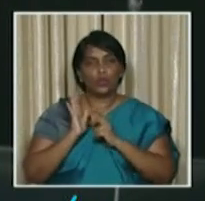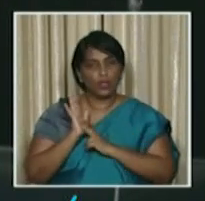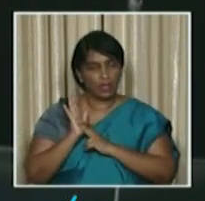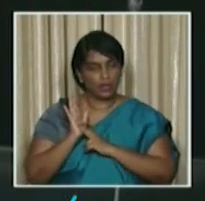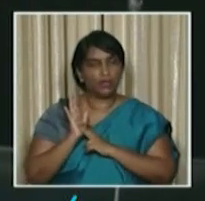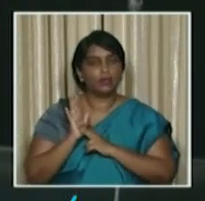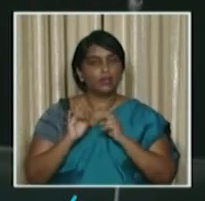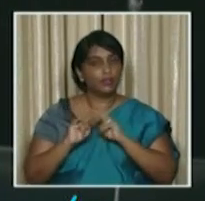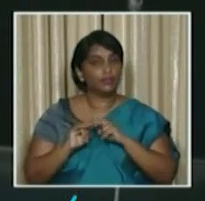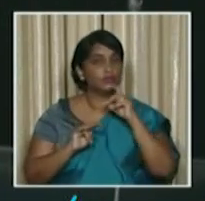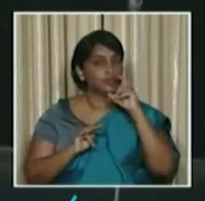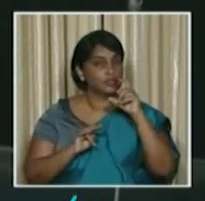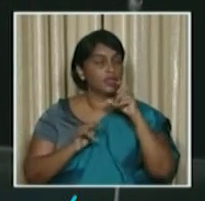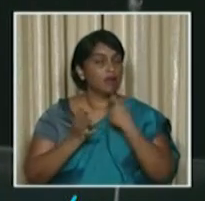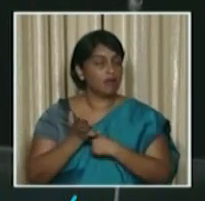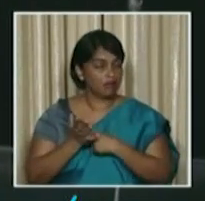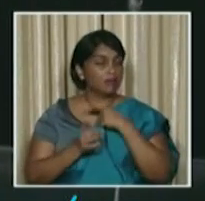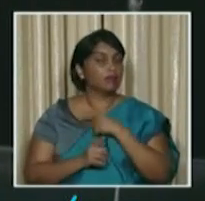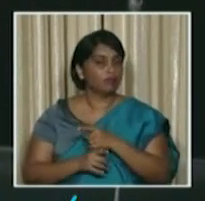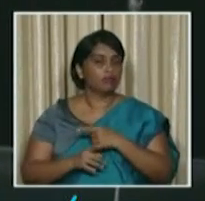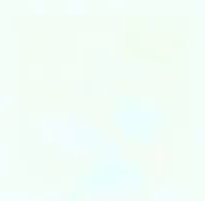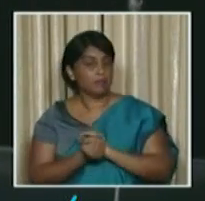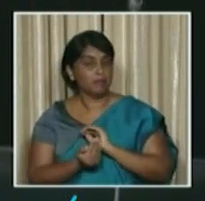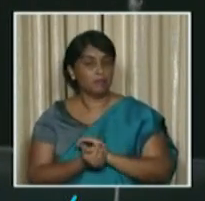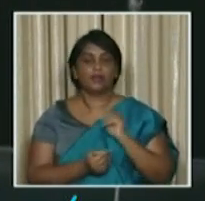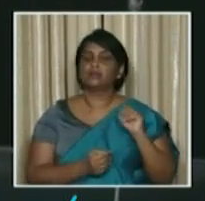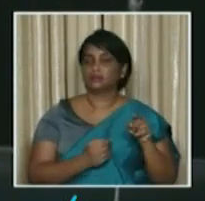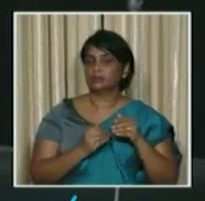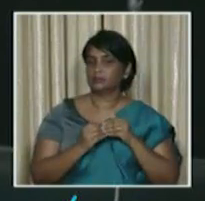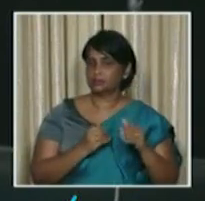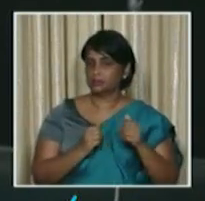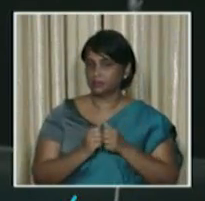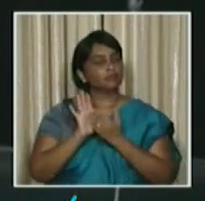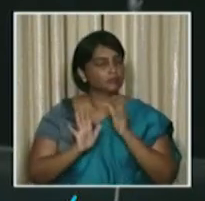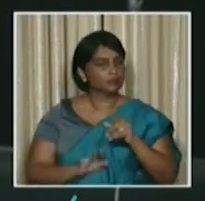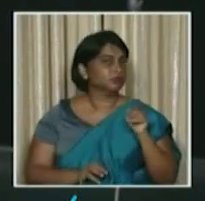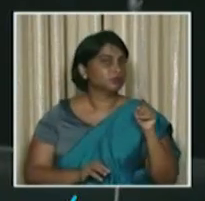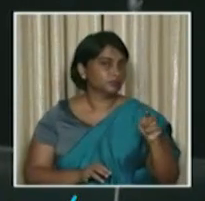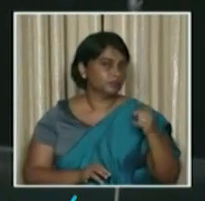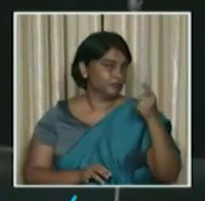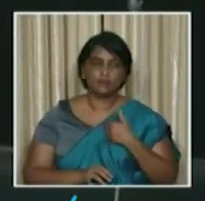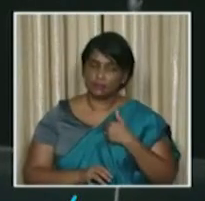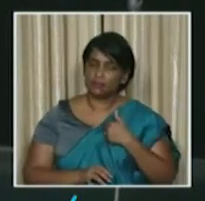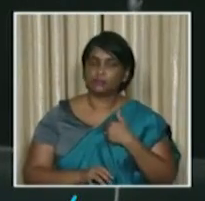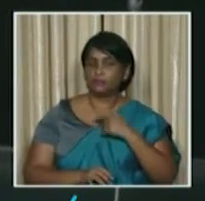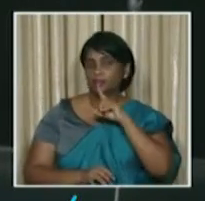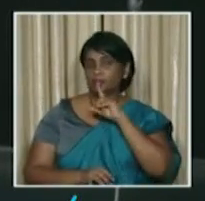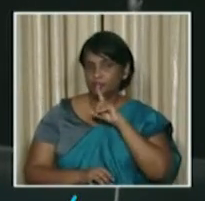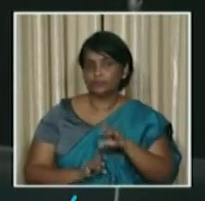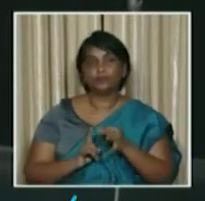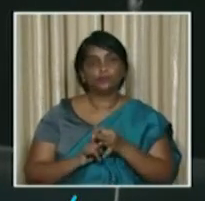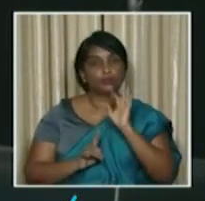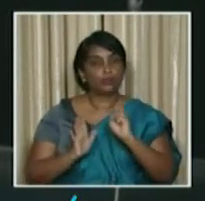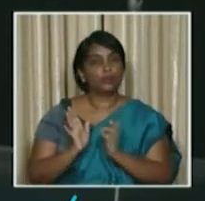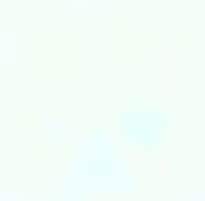ඒ ගෙන්නා වූ කරුණු පිළිබඳව අපි නිරාවරණය. ඉතින් බොහොම පරිස්සමෙන් තමයි ඒ පිළිබඳව අපිට කටයුතු කරන්න වෙන්නේ. ඒ නිසා අපි කියන්නේ ජනාධිපති